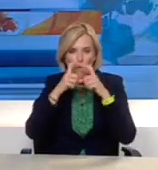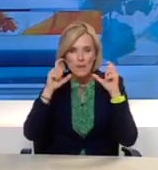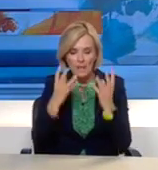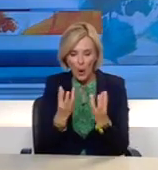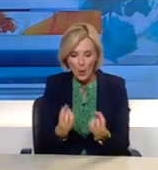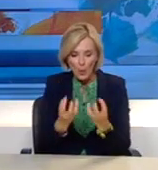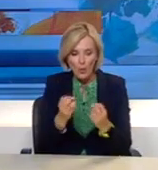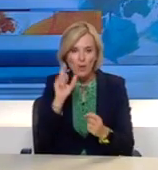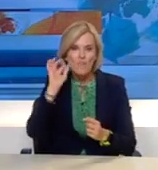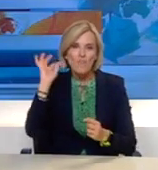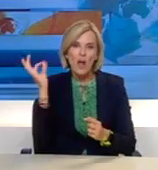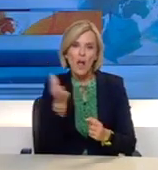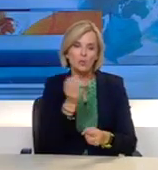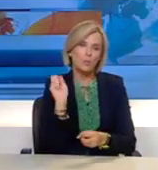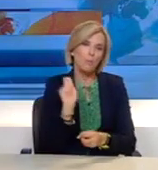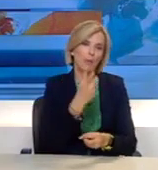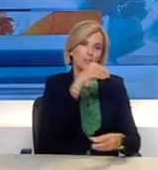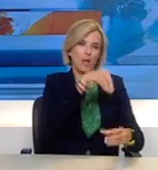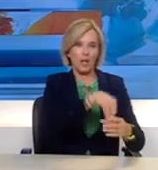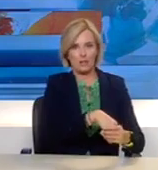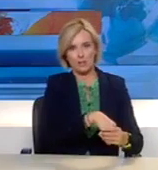και να τηρείται αυτό το μέτρο.